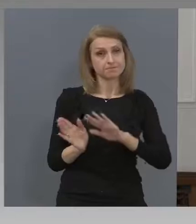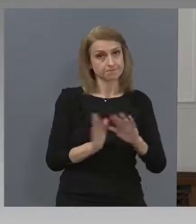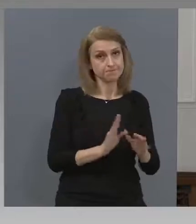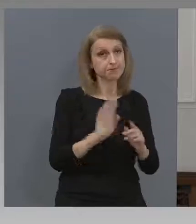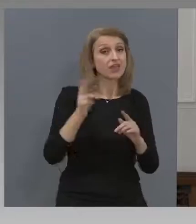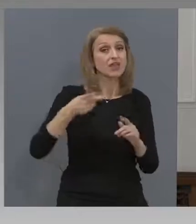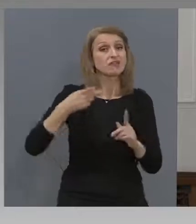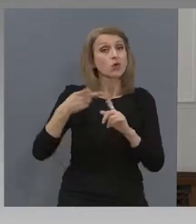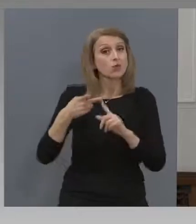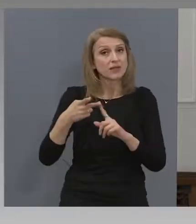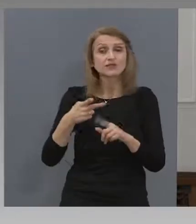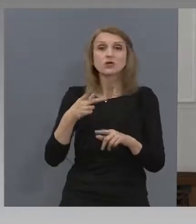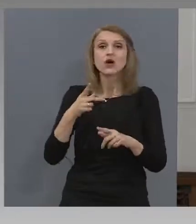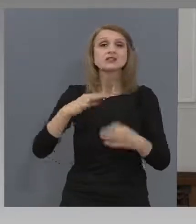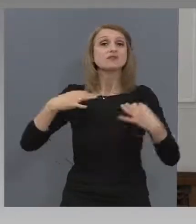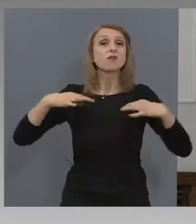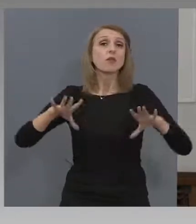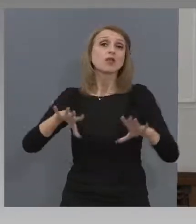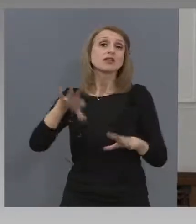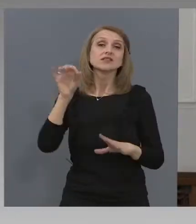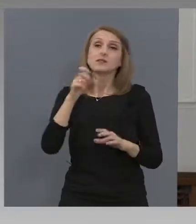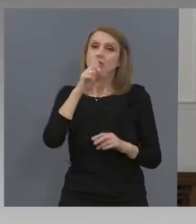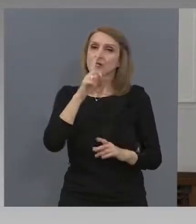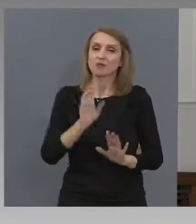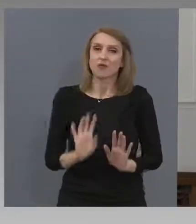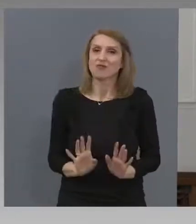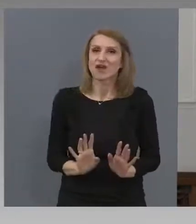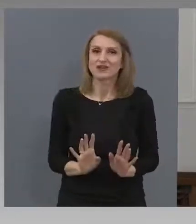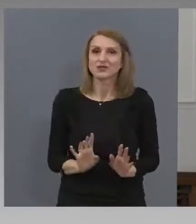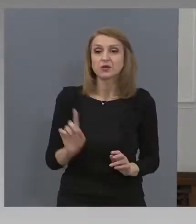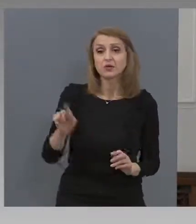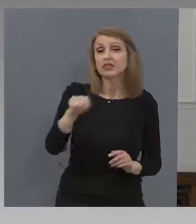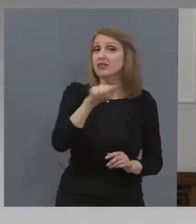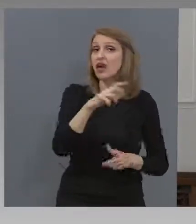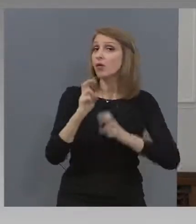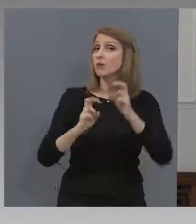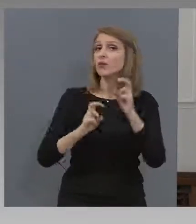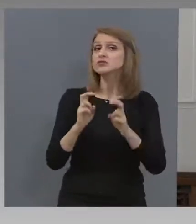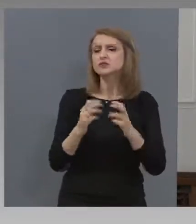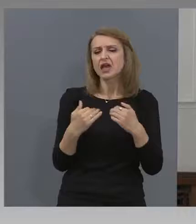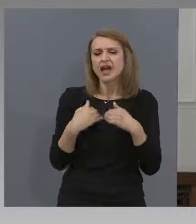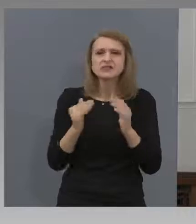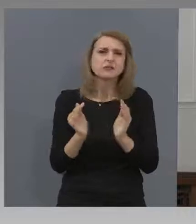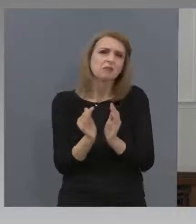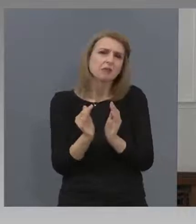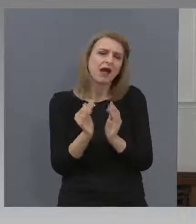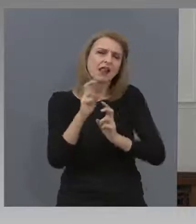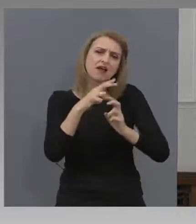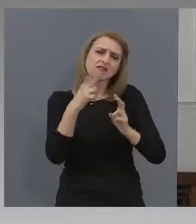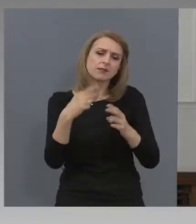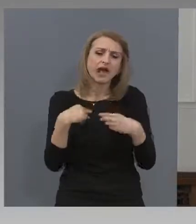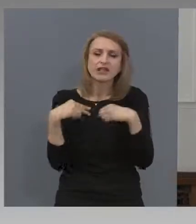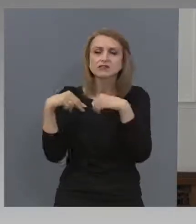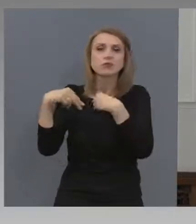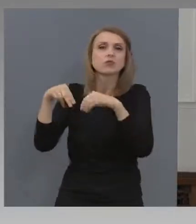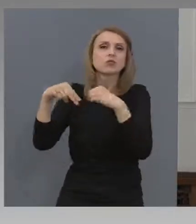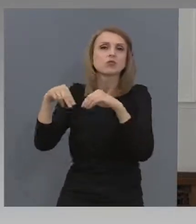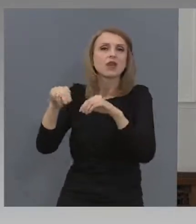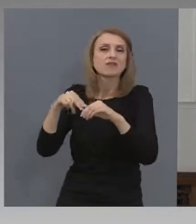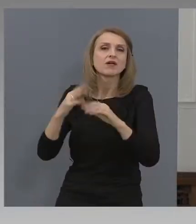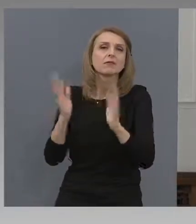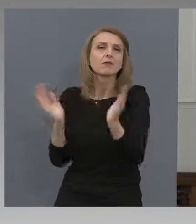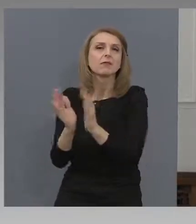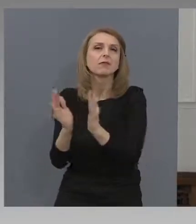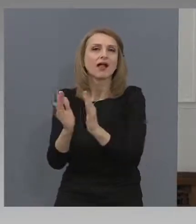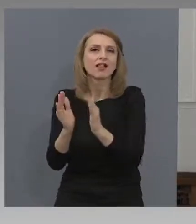важно. Има производители, които казват, аз си продавам, тъй като съм твърде дребен, си продавам на местния